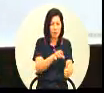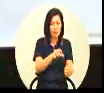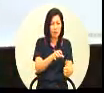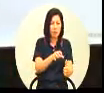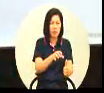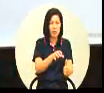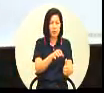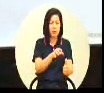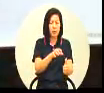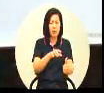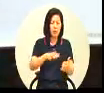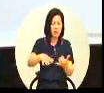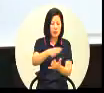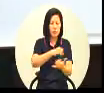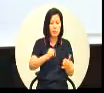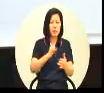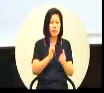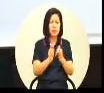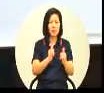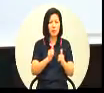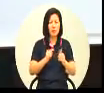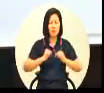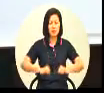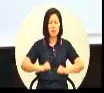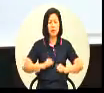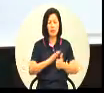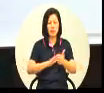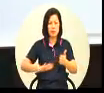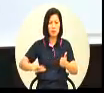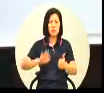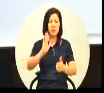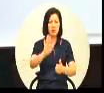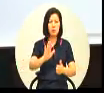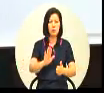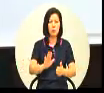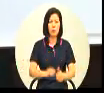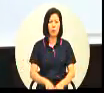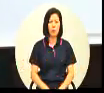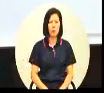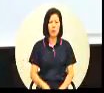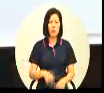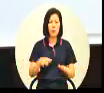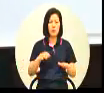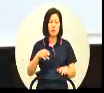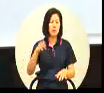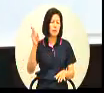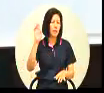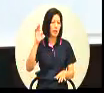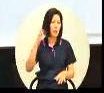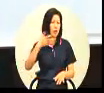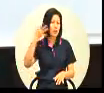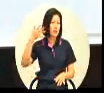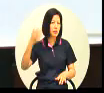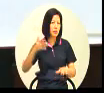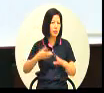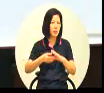有的台湾百姓的健康的问题。好，来，我们播放一下音乐，民进党的音乐来。